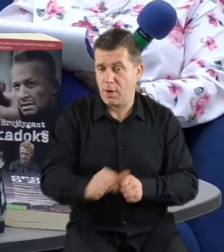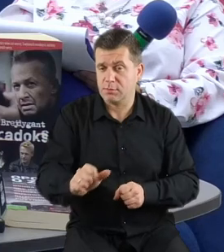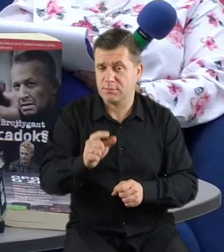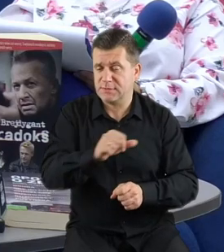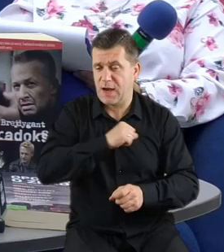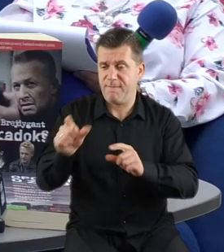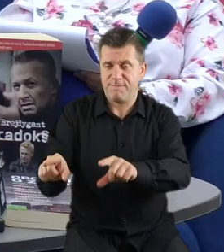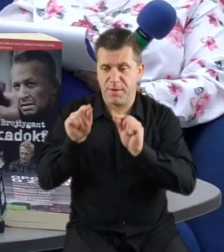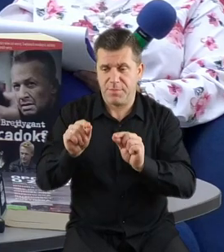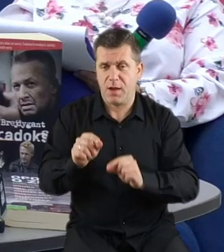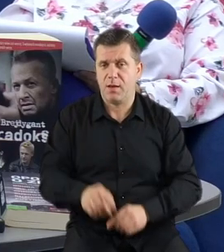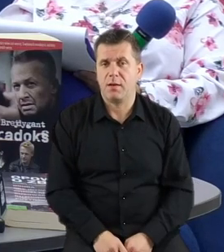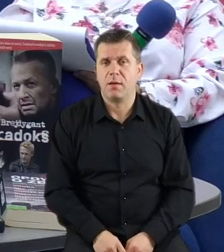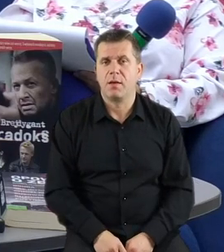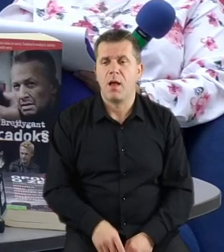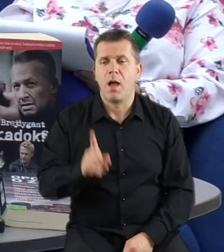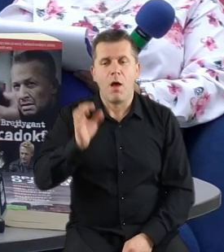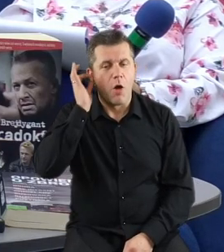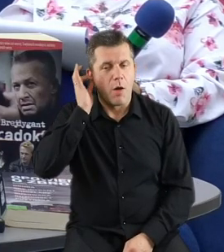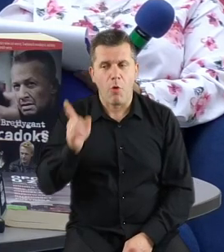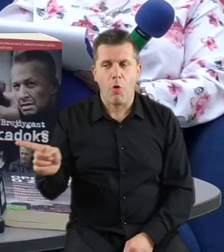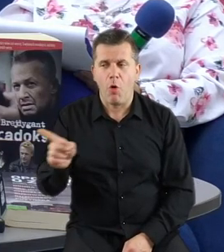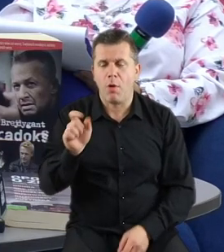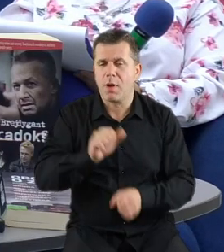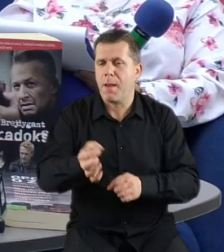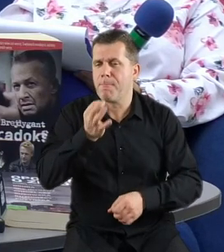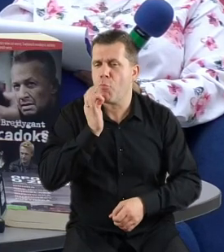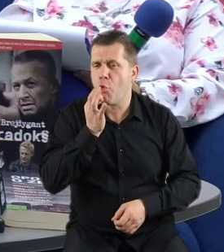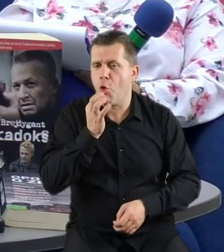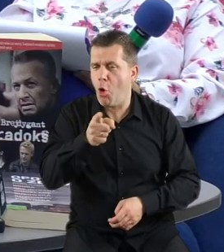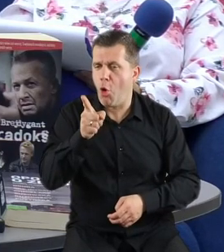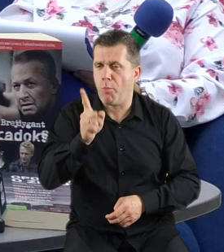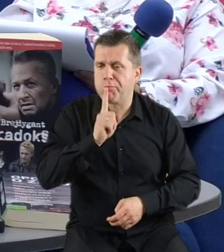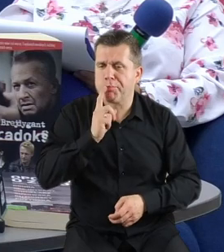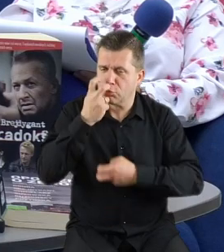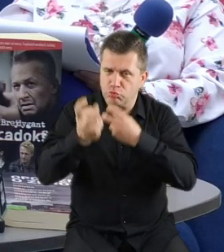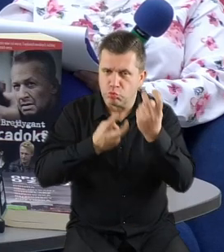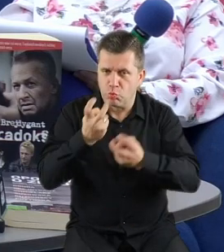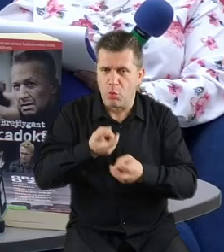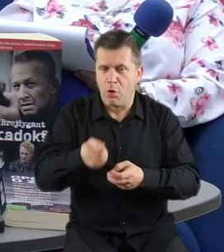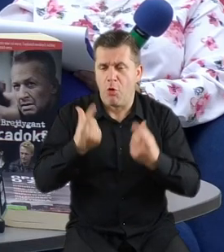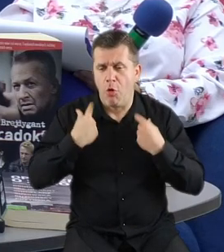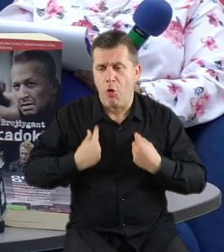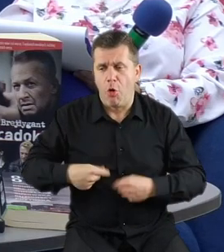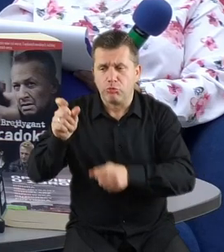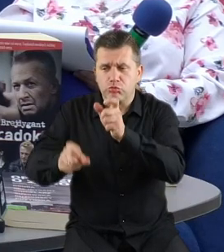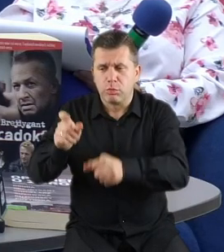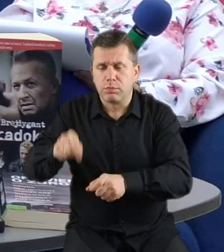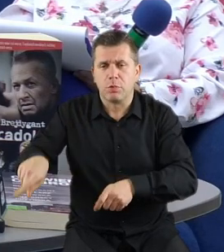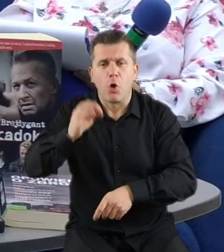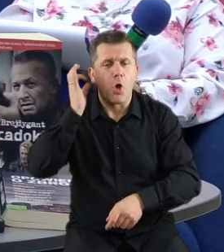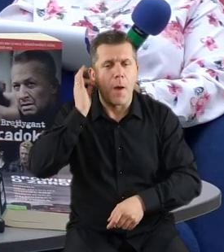to on jest tym, który wybiera. A one są niezwykle młode. On szuka